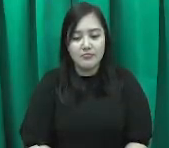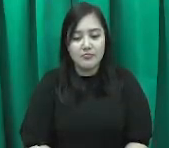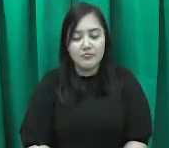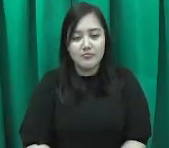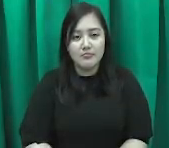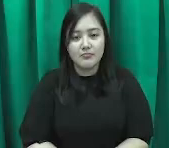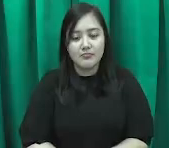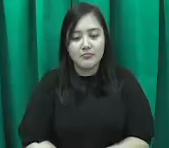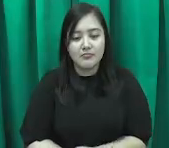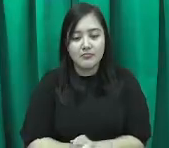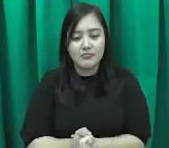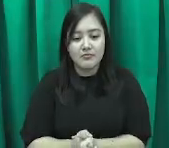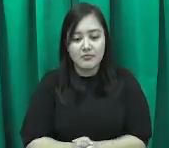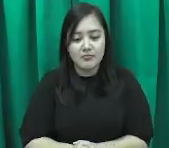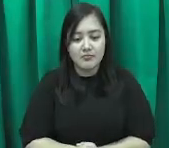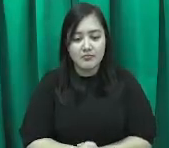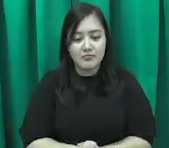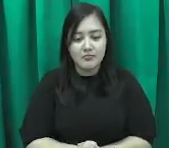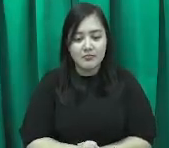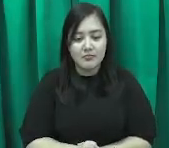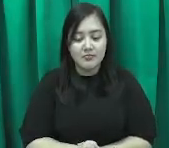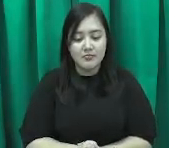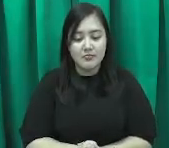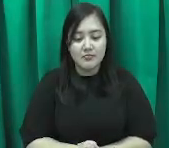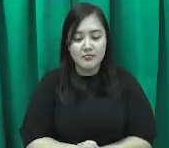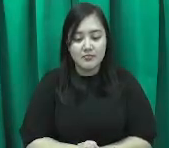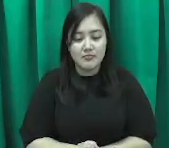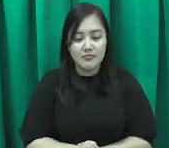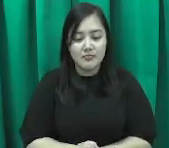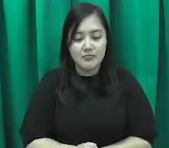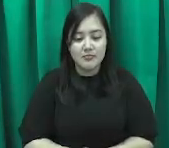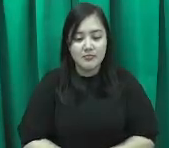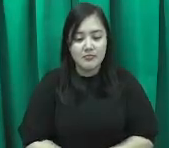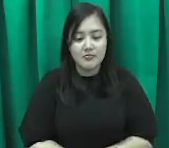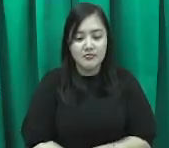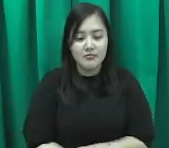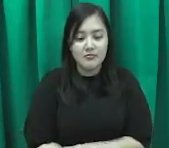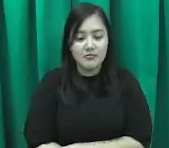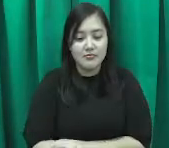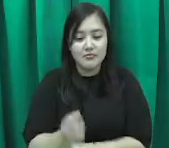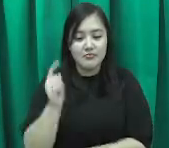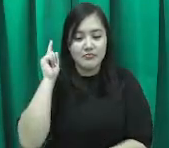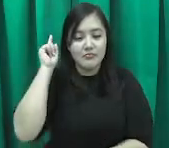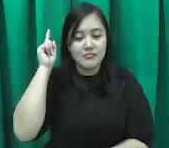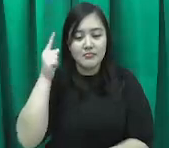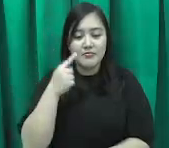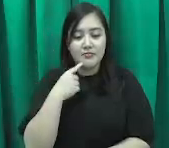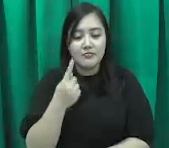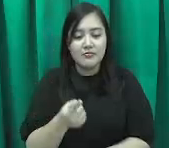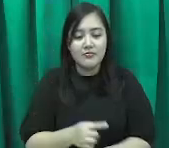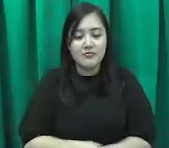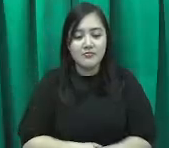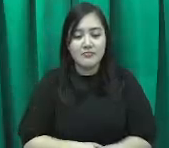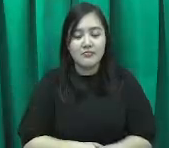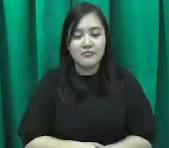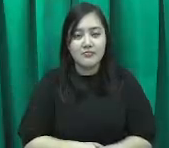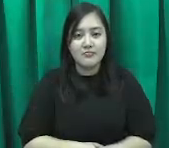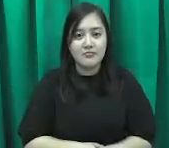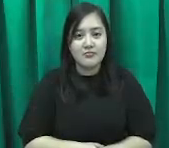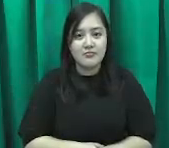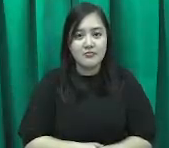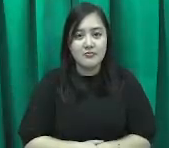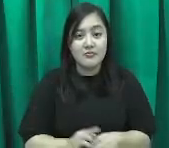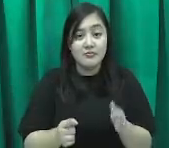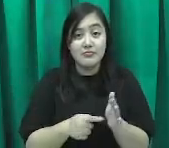ka nag-iisip. Tayong mga hindi tayo kasi nag-iisip. Puro habol tayo ng habol kasi. Yeah. Oh, hindi kumisang